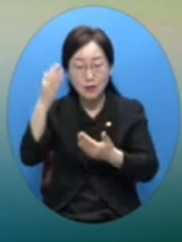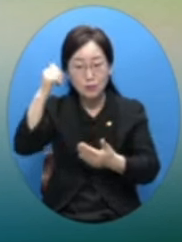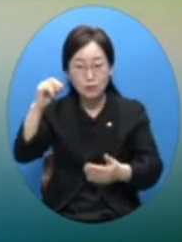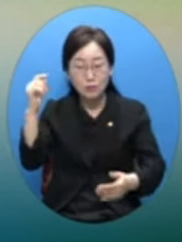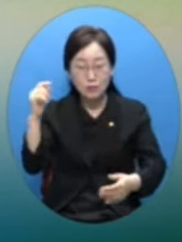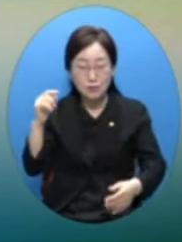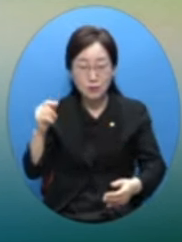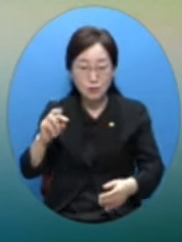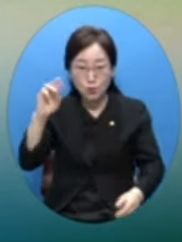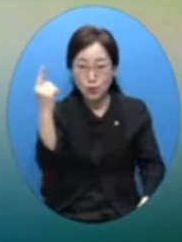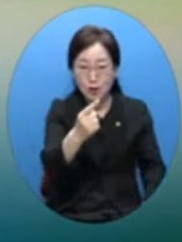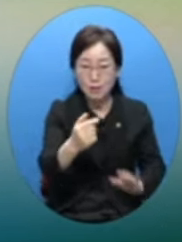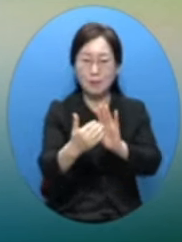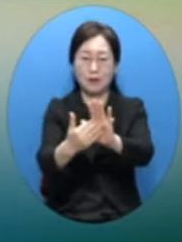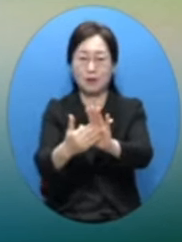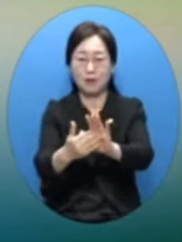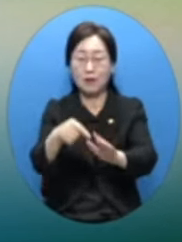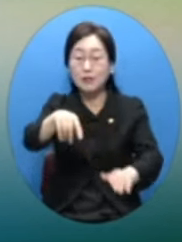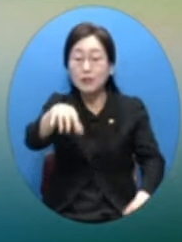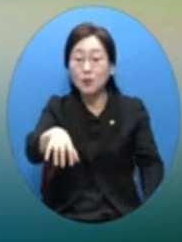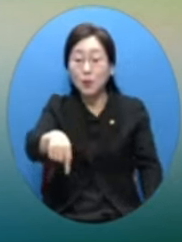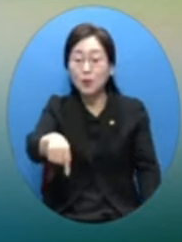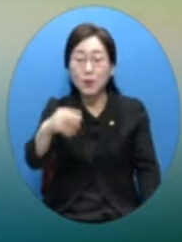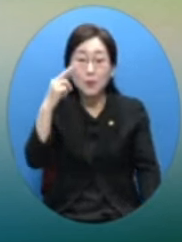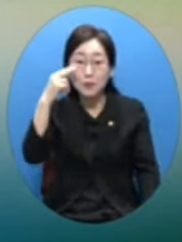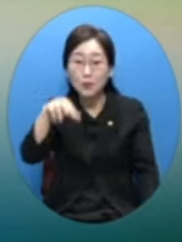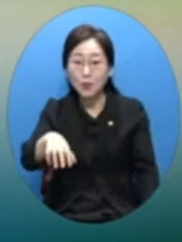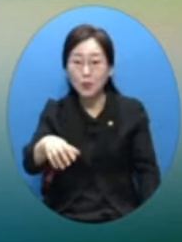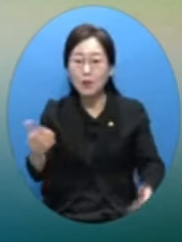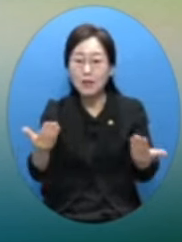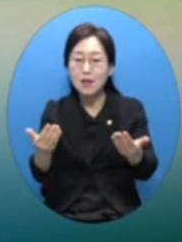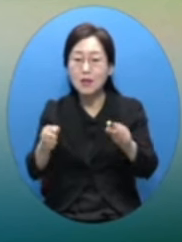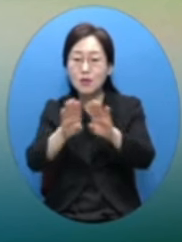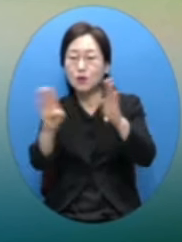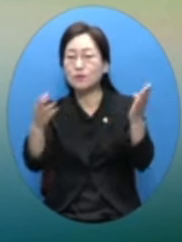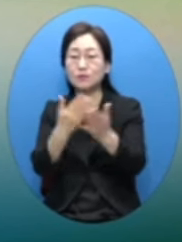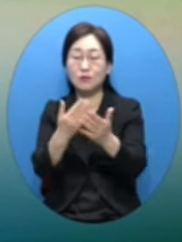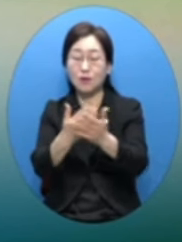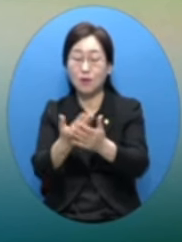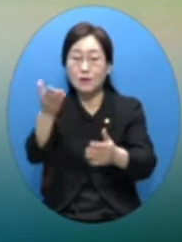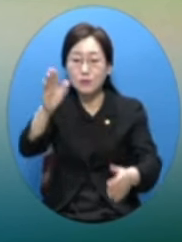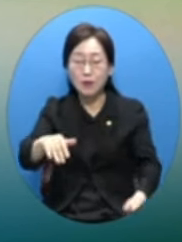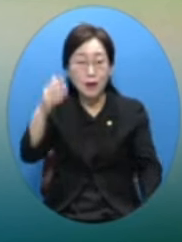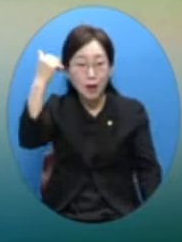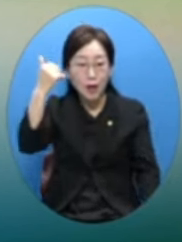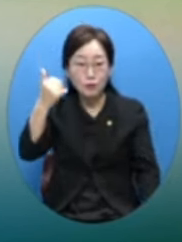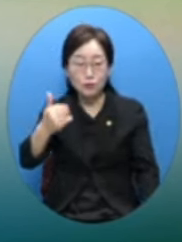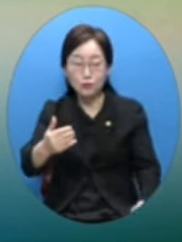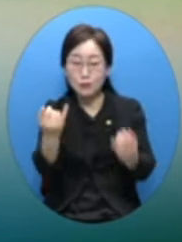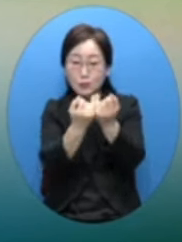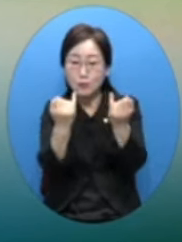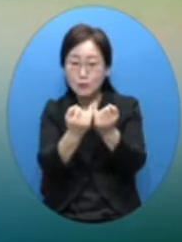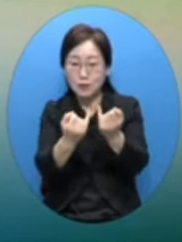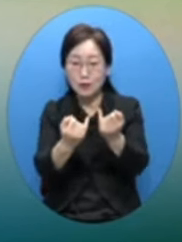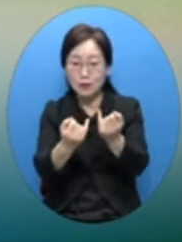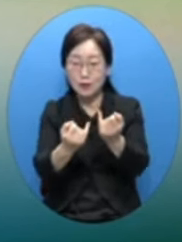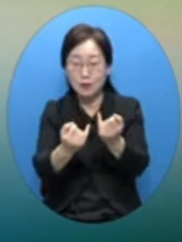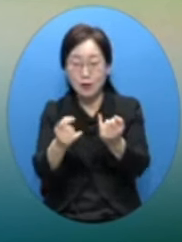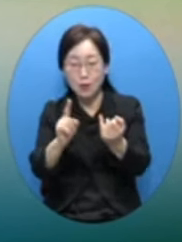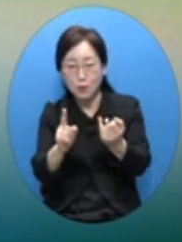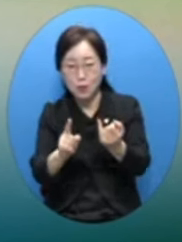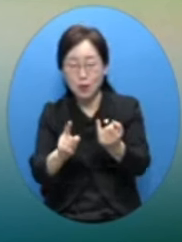길을 막아주시고 이곳에서, 미국입니다, 미국에서 할 일을 열어달라고. 그런데 한국의 사역은 여성 해외 선교회와